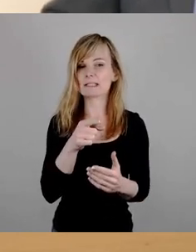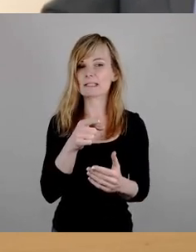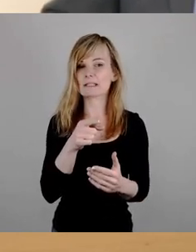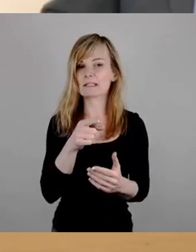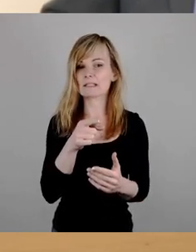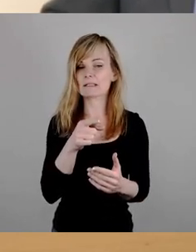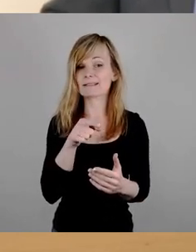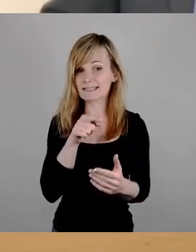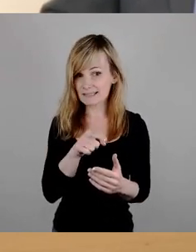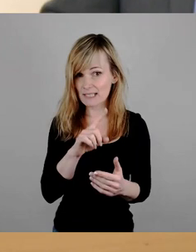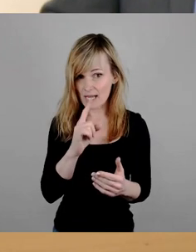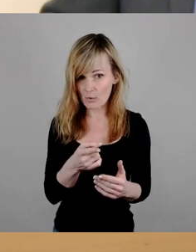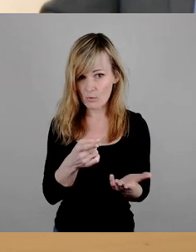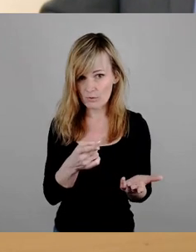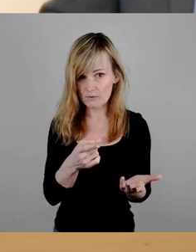auch